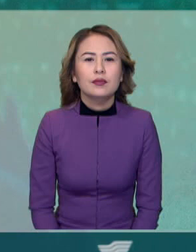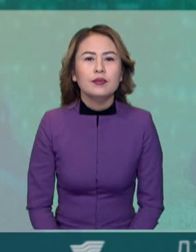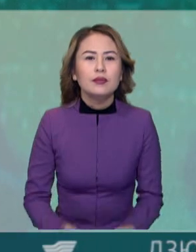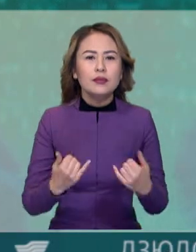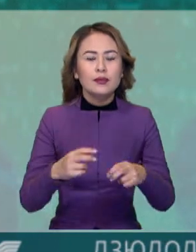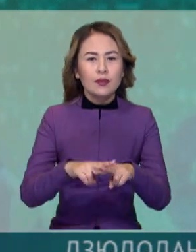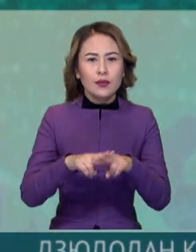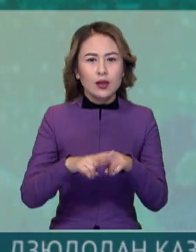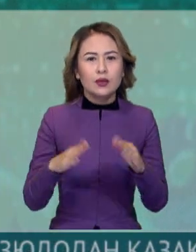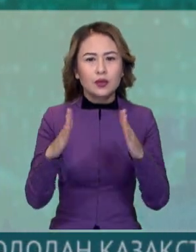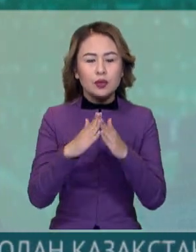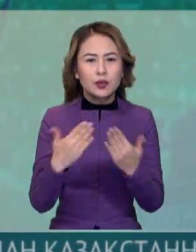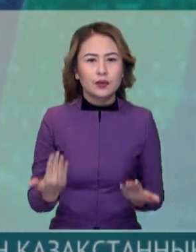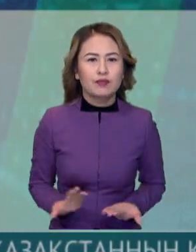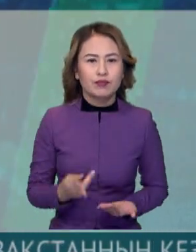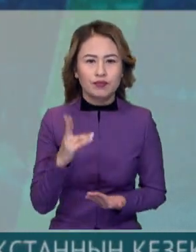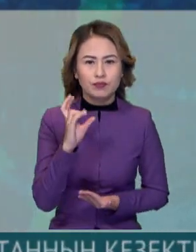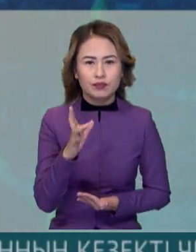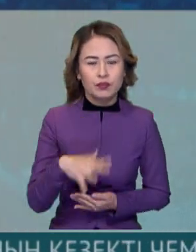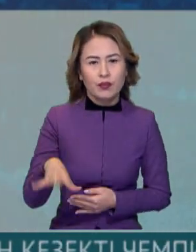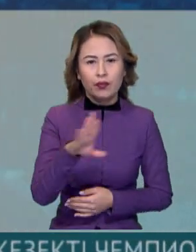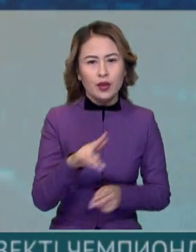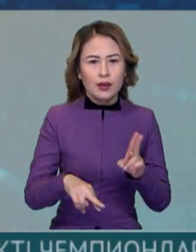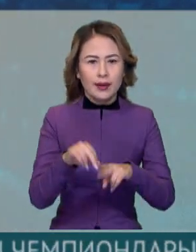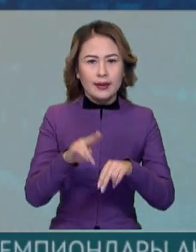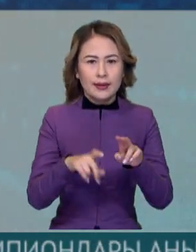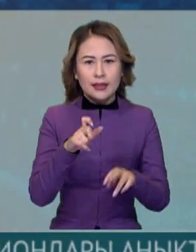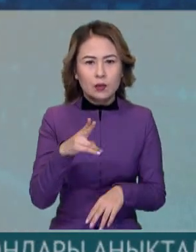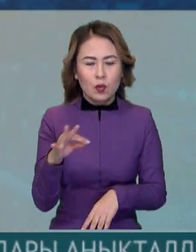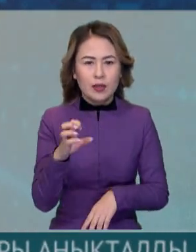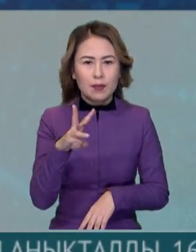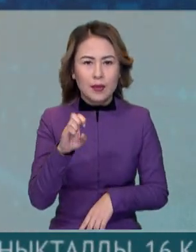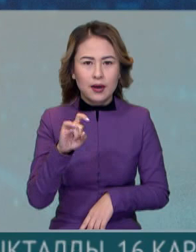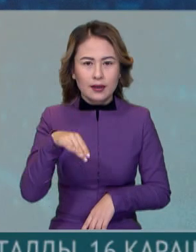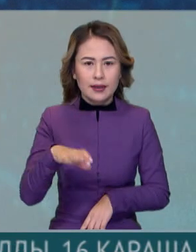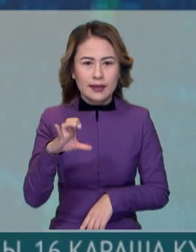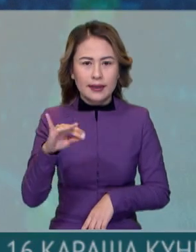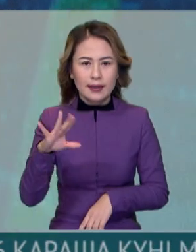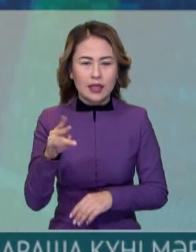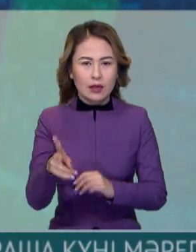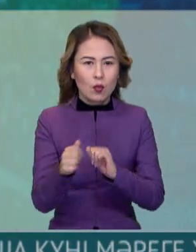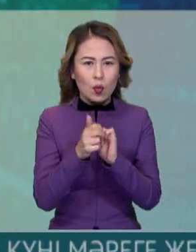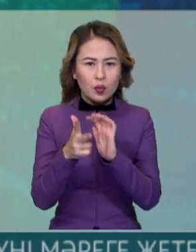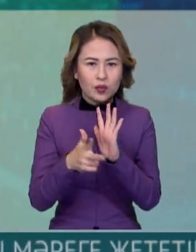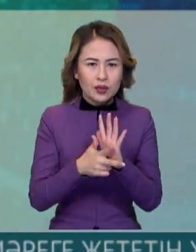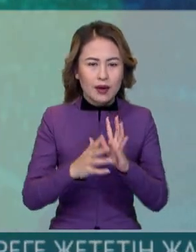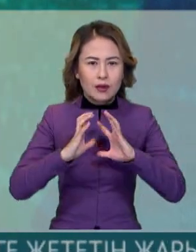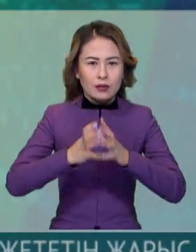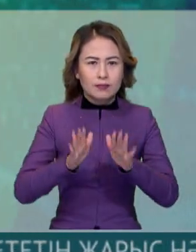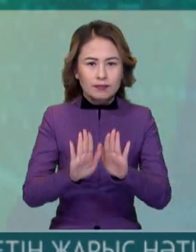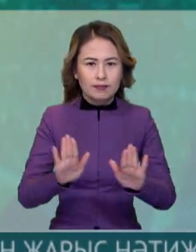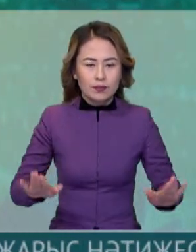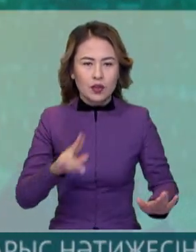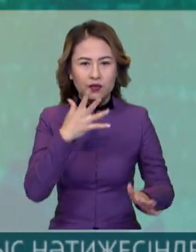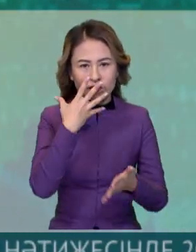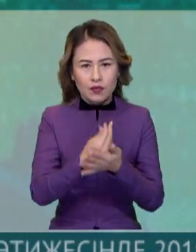Дәл қазір Астанада тұрғын үй коммуналдық шаруашылығы құрылыс Экспо Смарт Сити 2018 атты халықаралық көрмесі өз